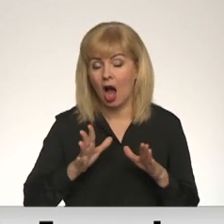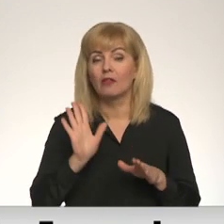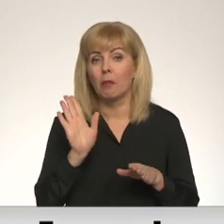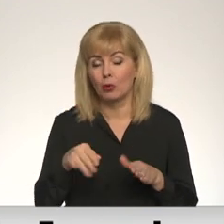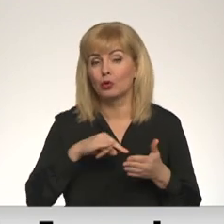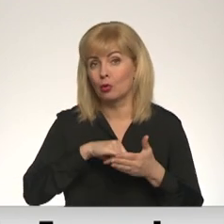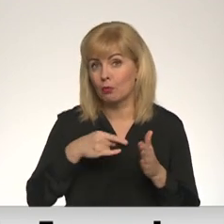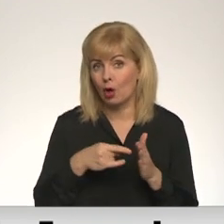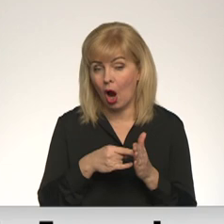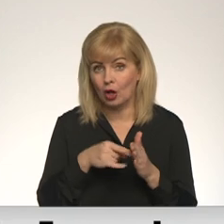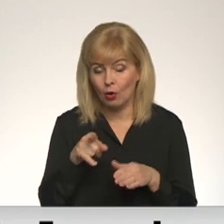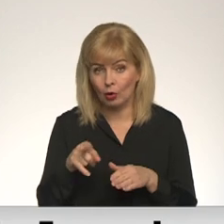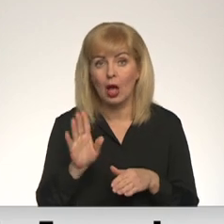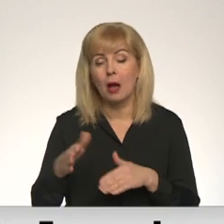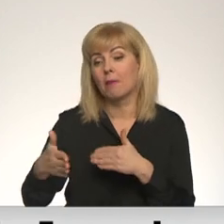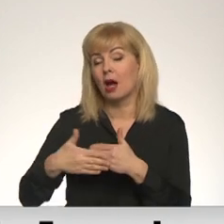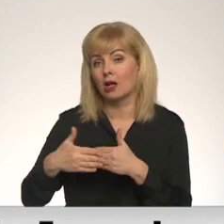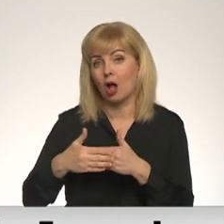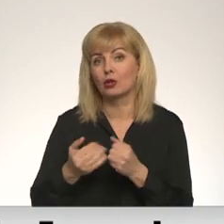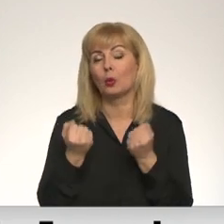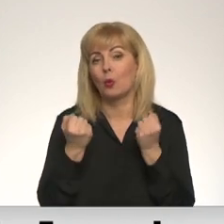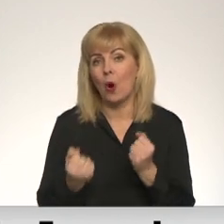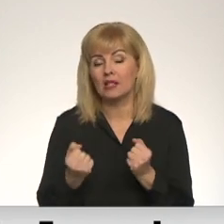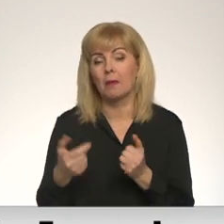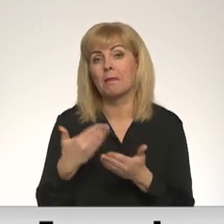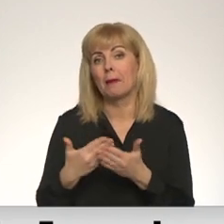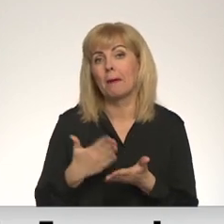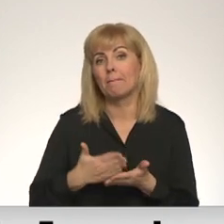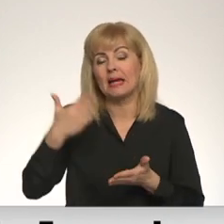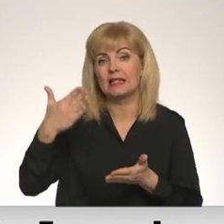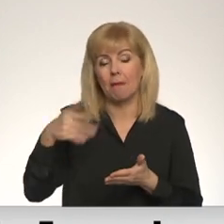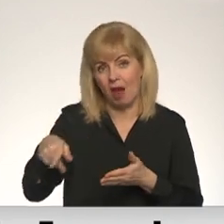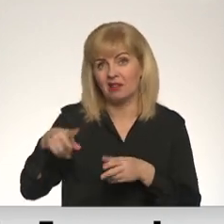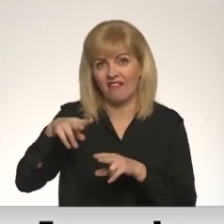par erodēto krastu nostiprināšanu bīstamākajās zonās.